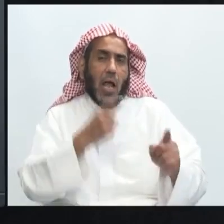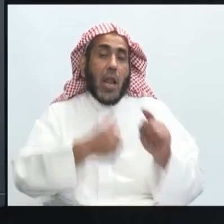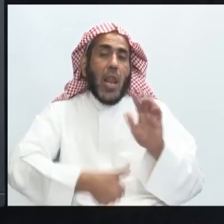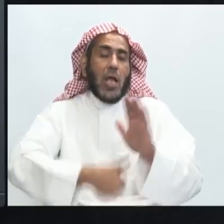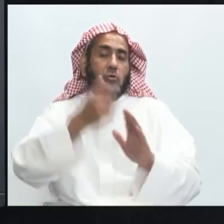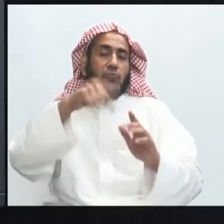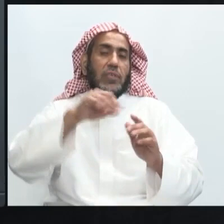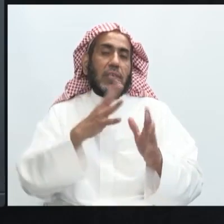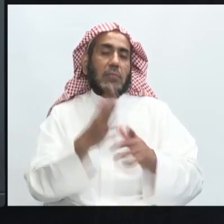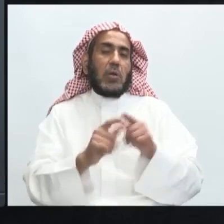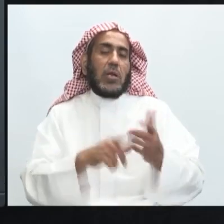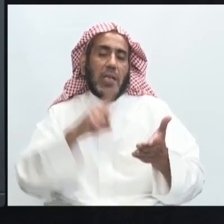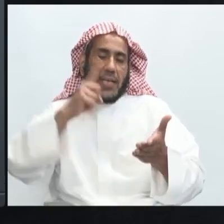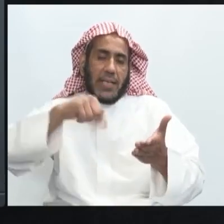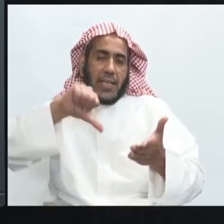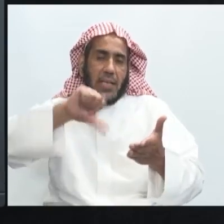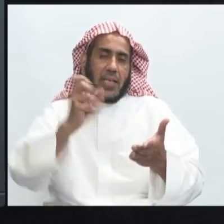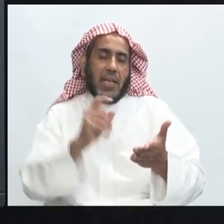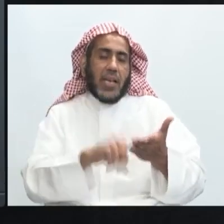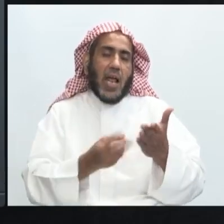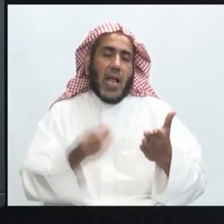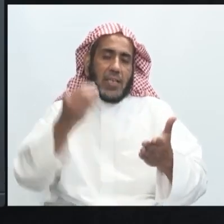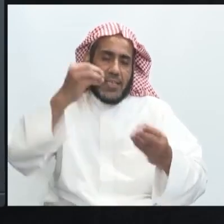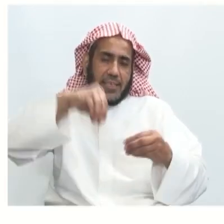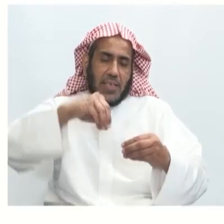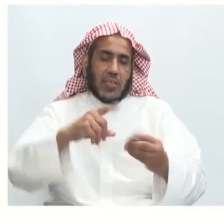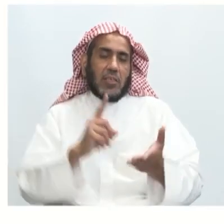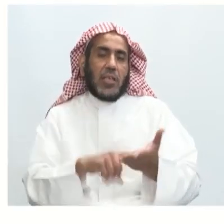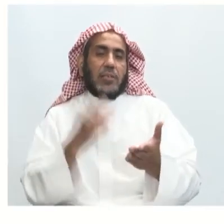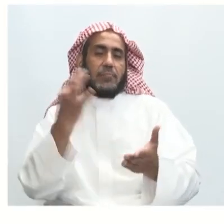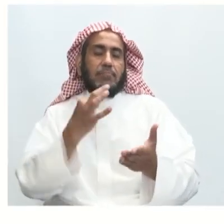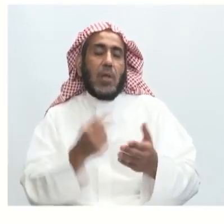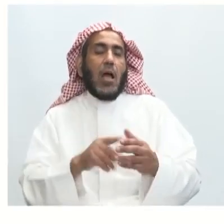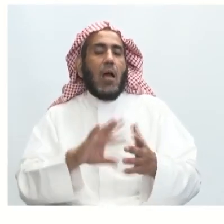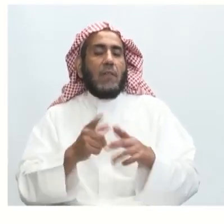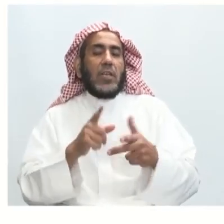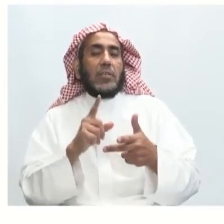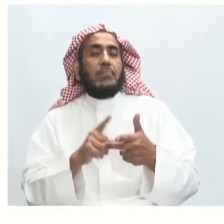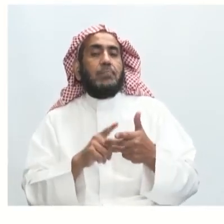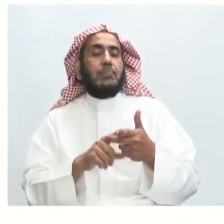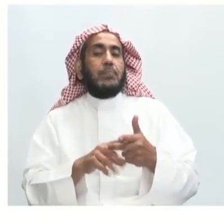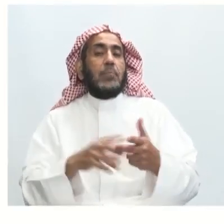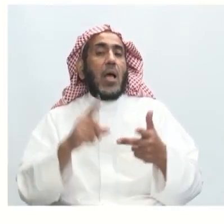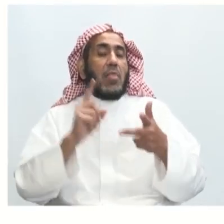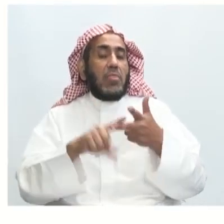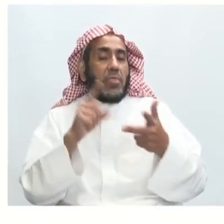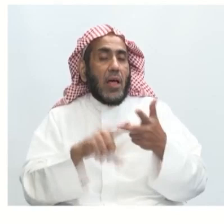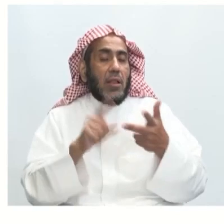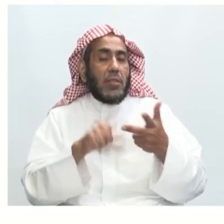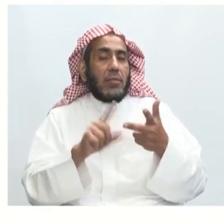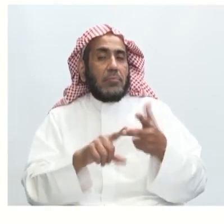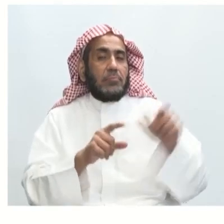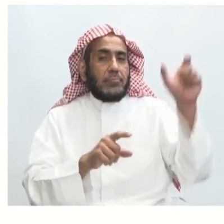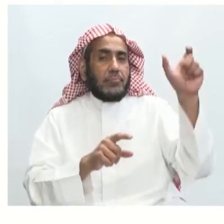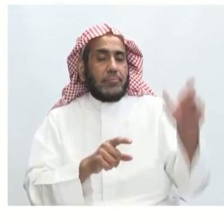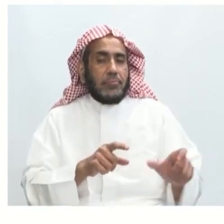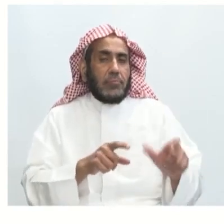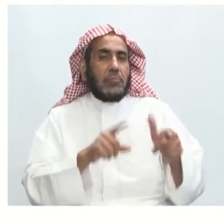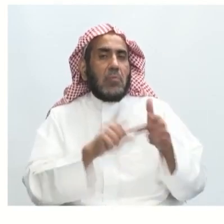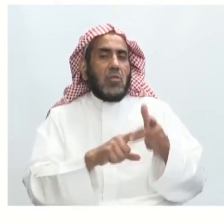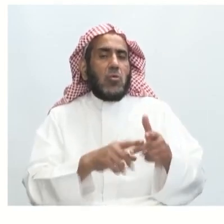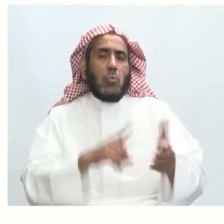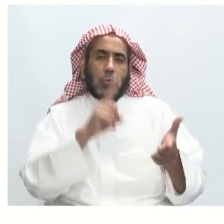الامتحان وانك هنا تؤكد المعنى او زياده التاكيد في حين الثالث هنا